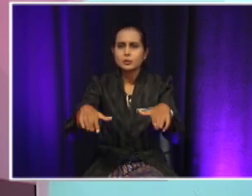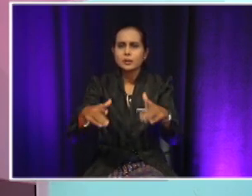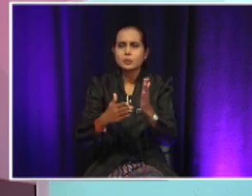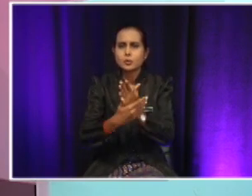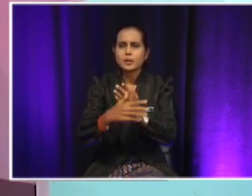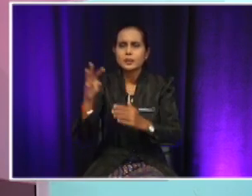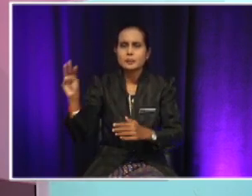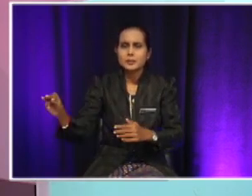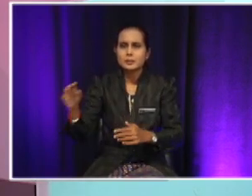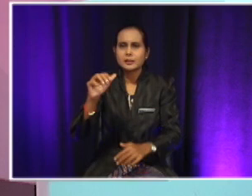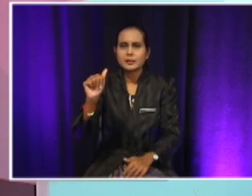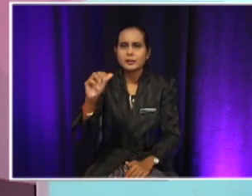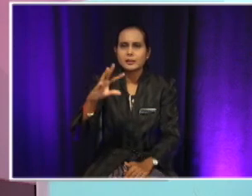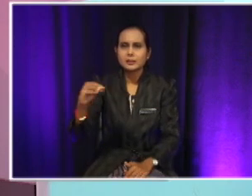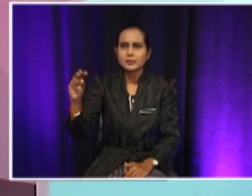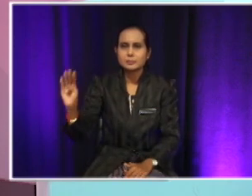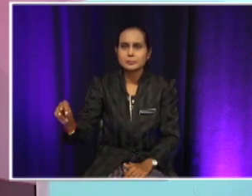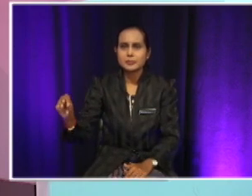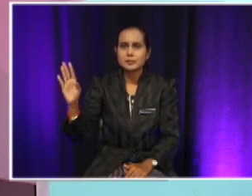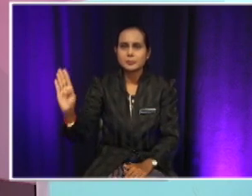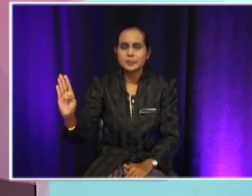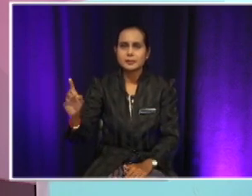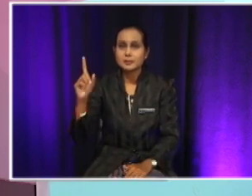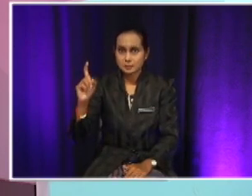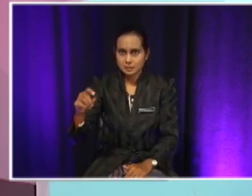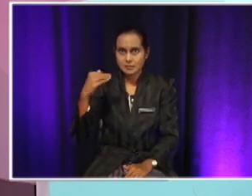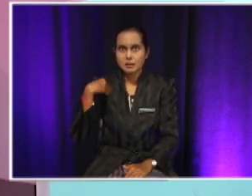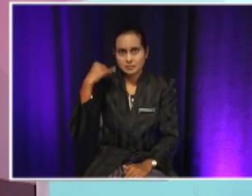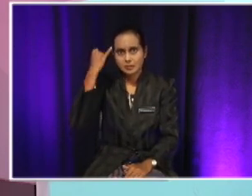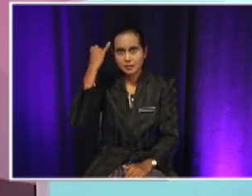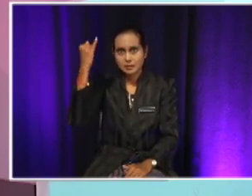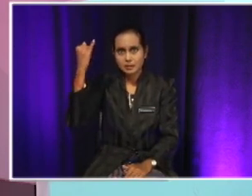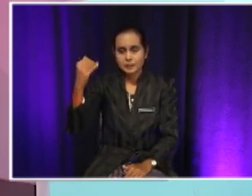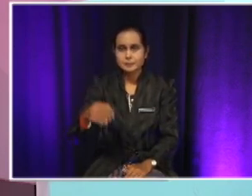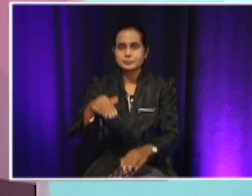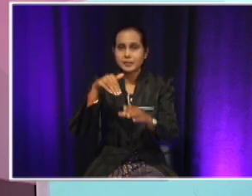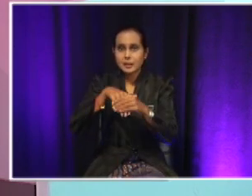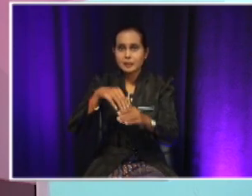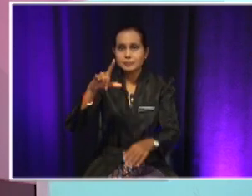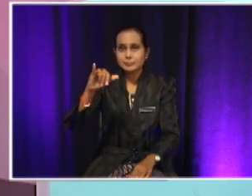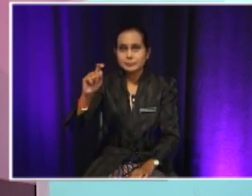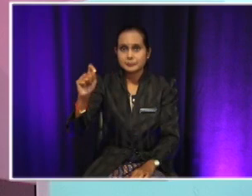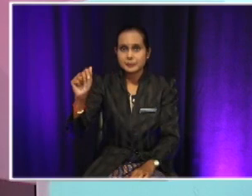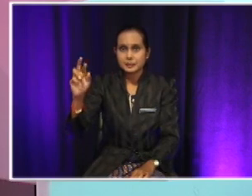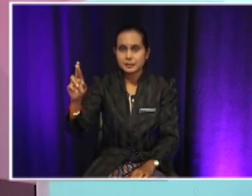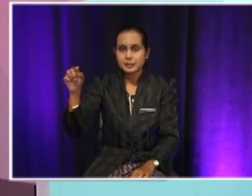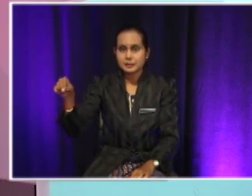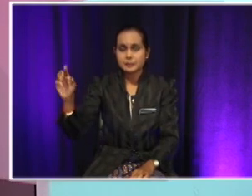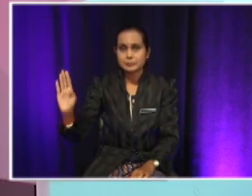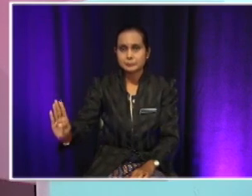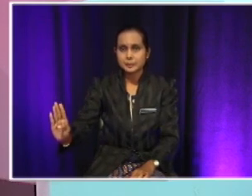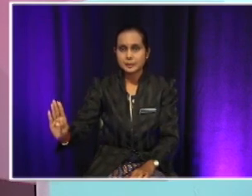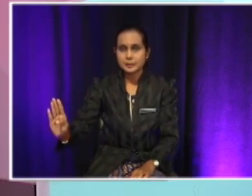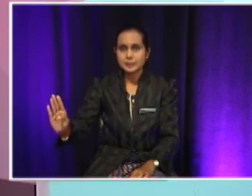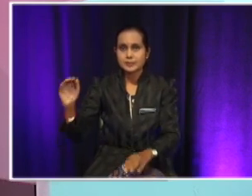Okey. Okey, di sini kena ada pengetahuan sebab dalam lita ni, meter B sini dia adalah